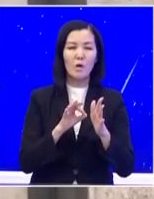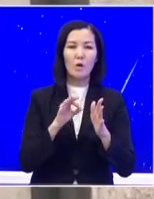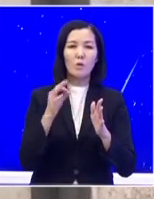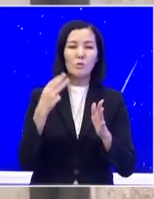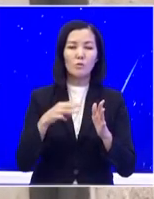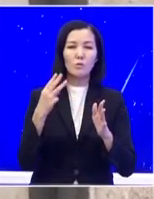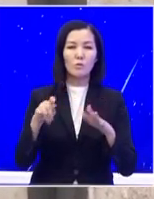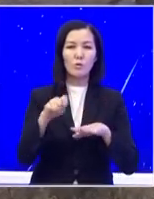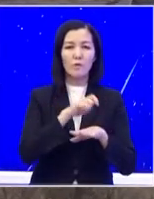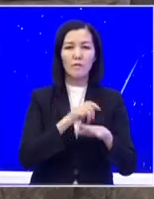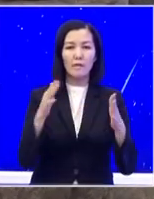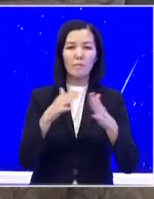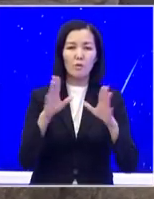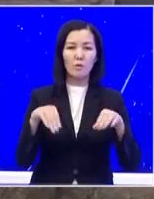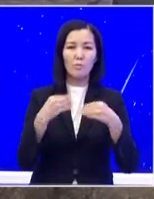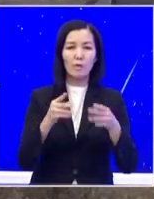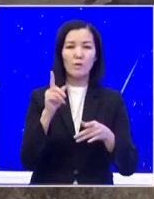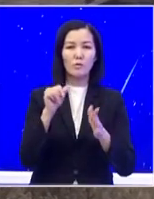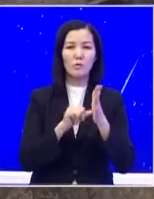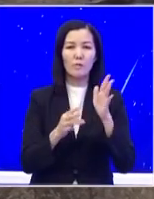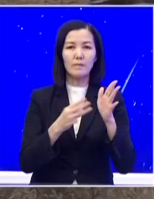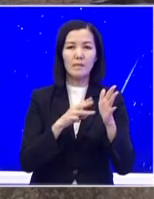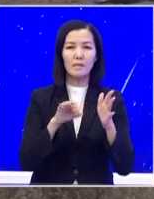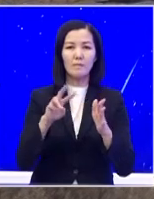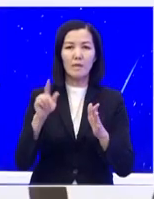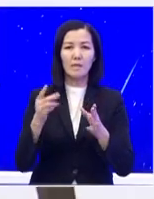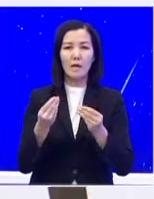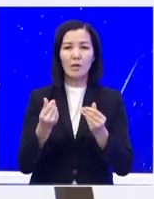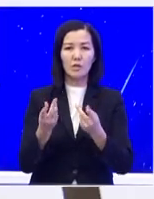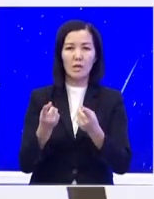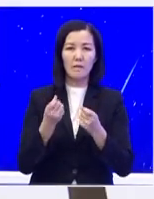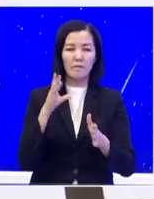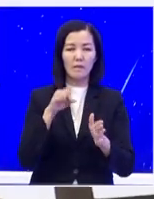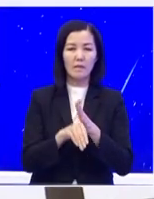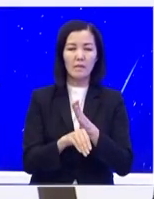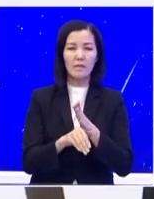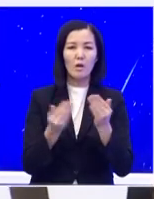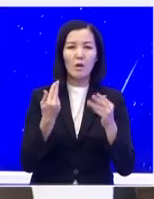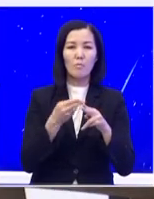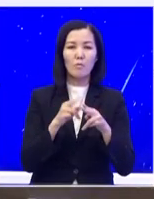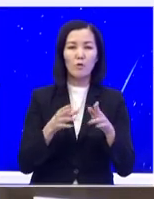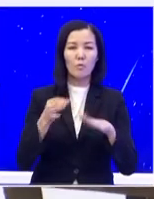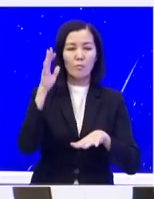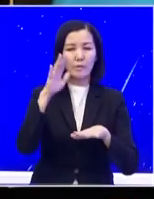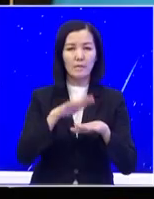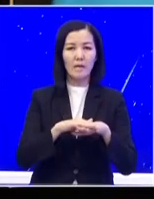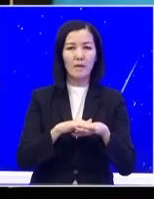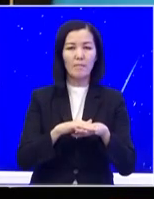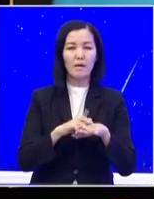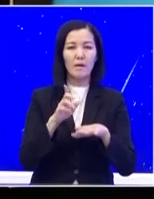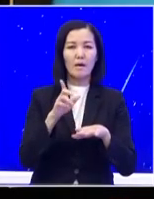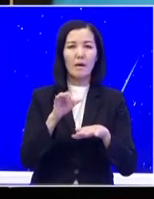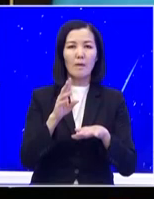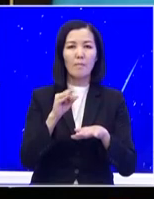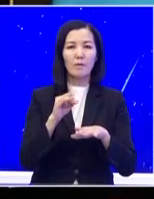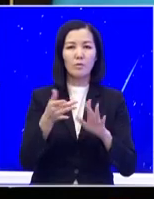метр тұрғын үй пайдалануға берілді. 168 миллиард теңге инвестиция тартылды. Бұл туралы облыс әкімі Амандық Ғаббасұлы үкіметтің